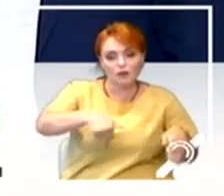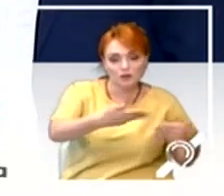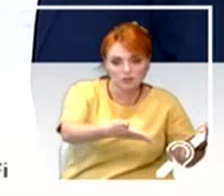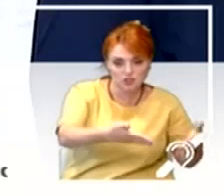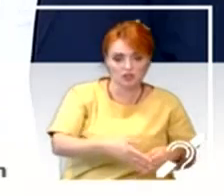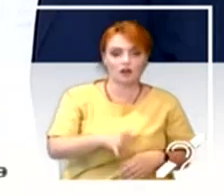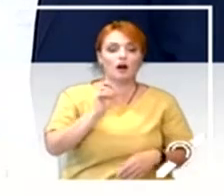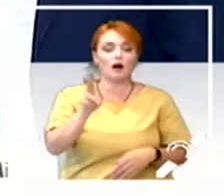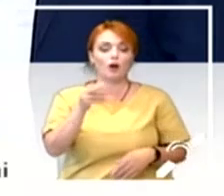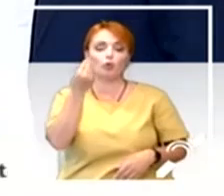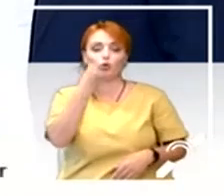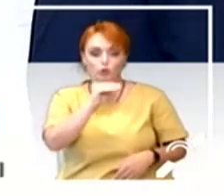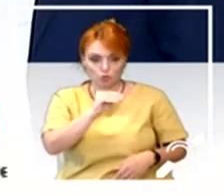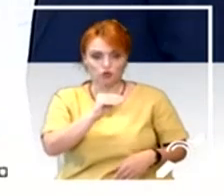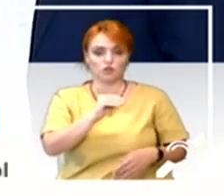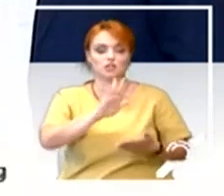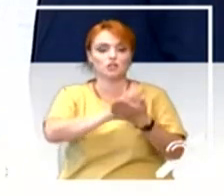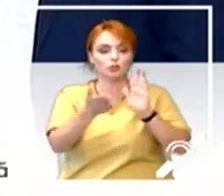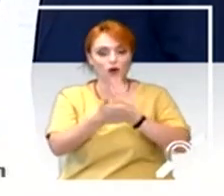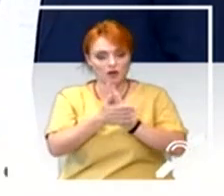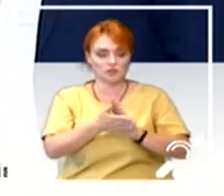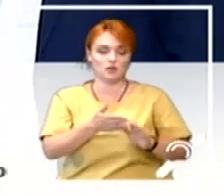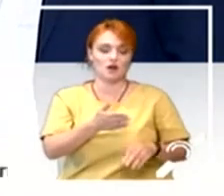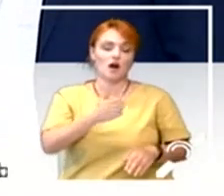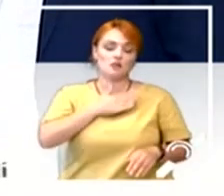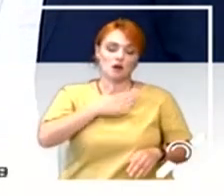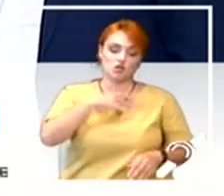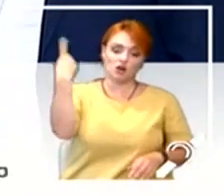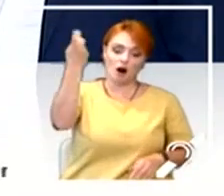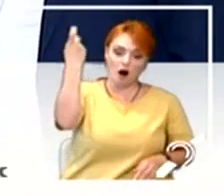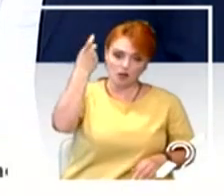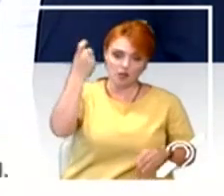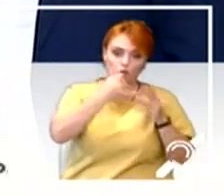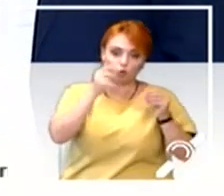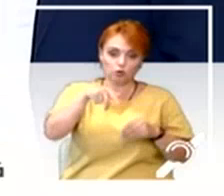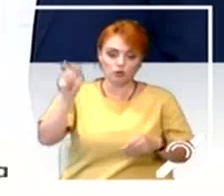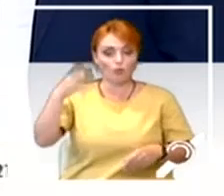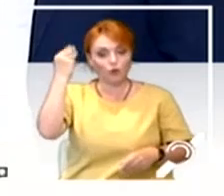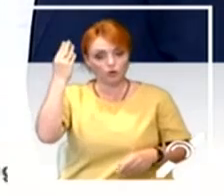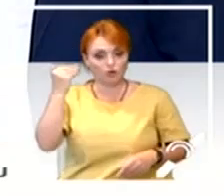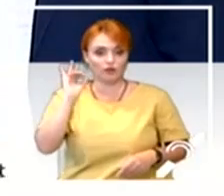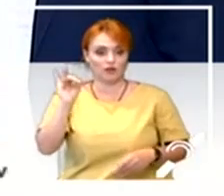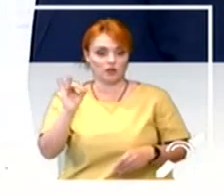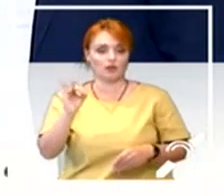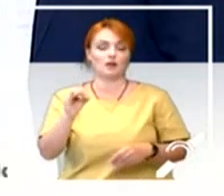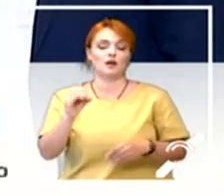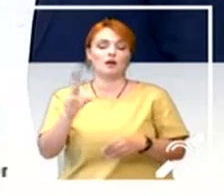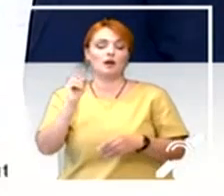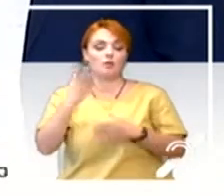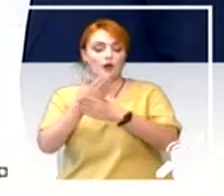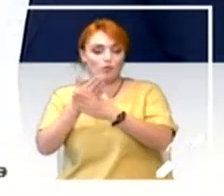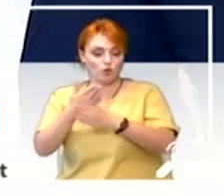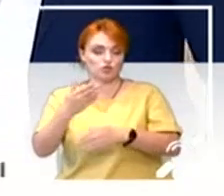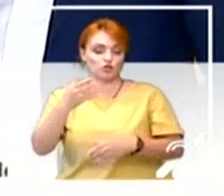exporturilor atât pentru agricultorii din Republica Moldova, cât și pentru exportatorii din Ucraina. Vorbim despre necesitatea de